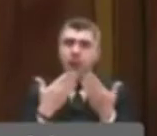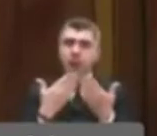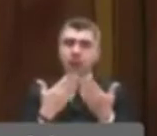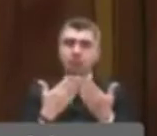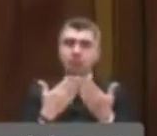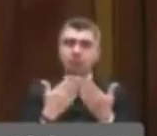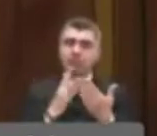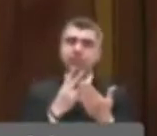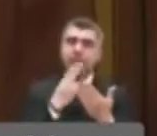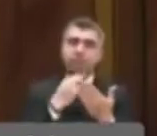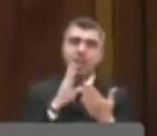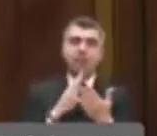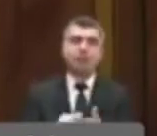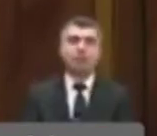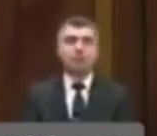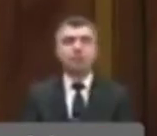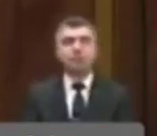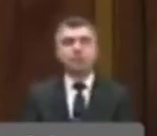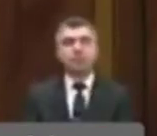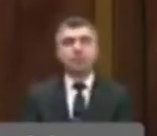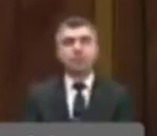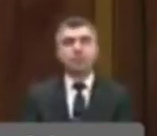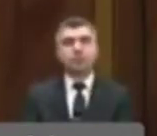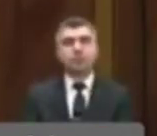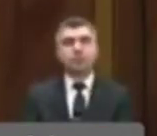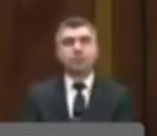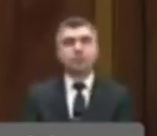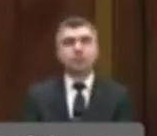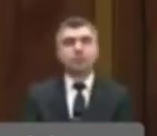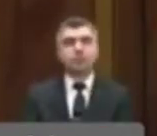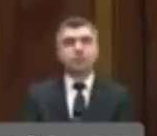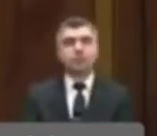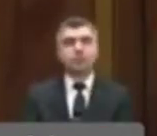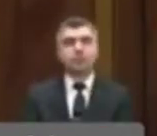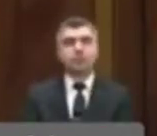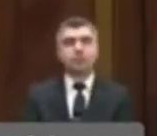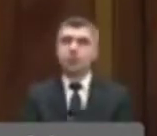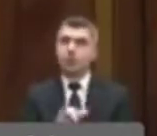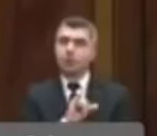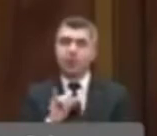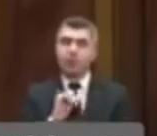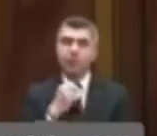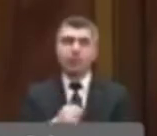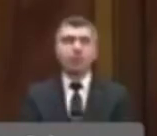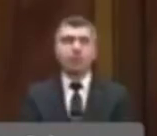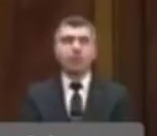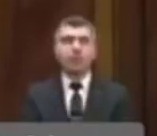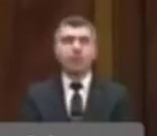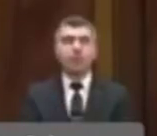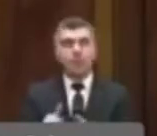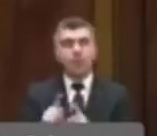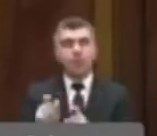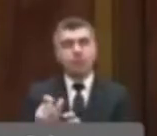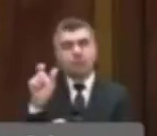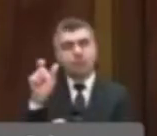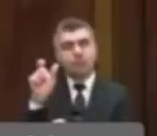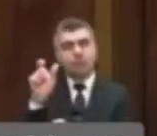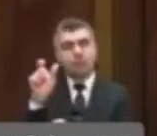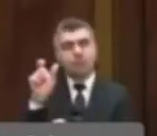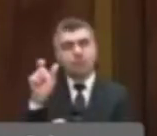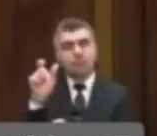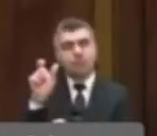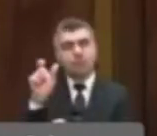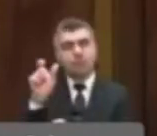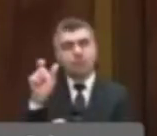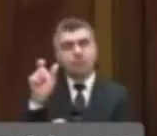وما كاين باس عندنا فريق شاب، فريق